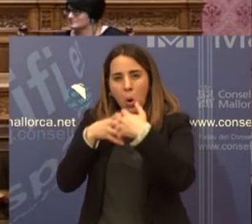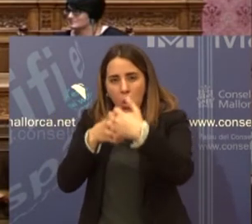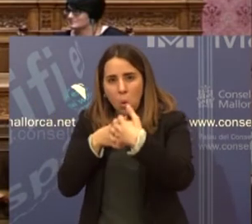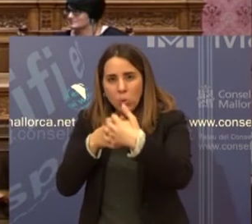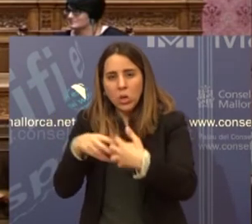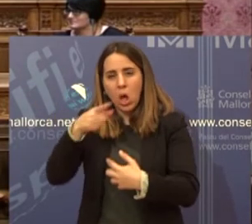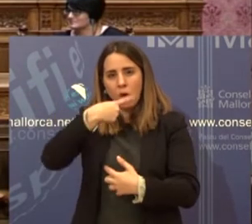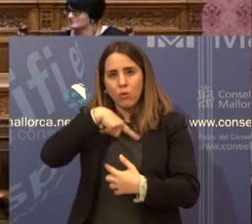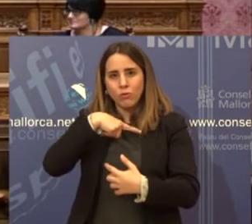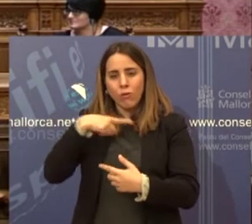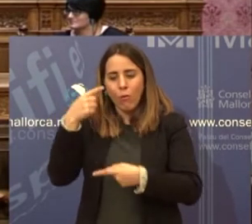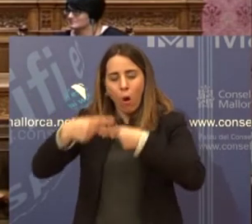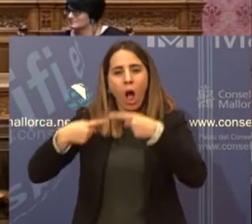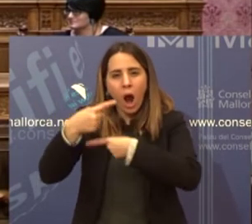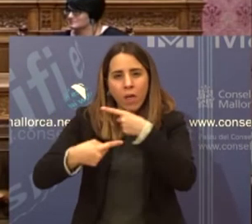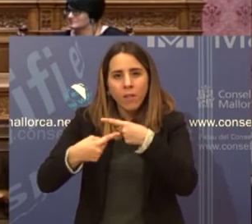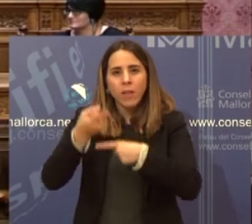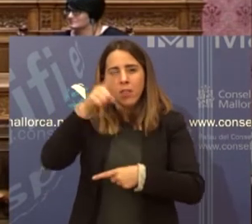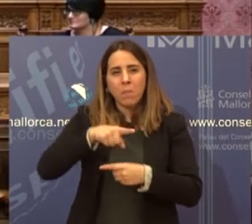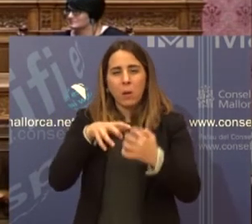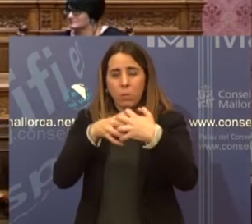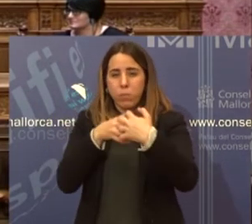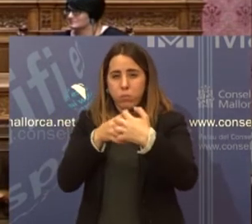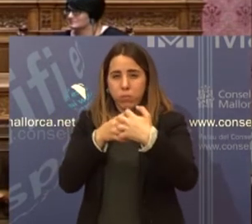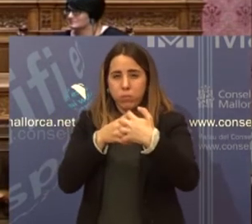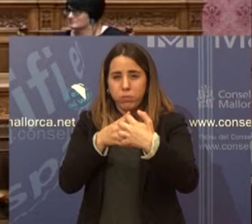queda per endavant encara per